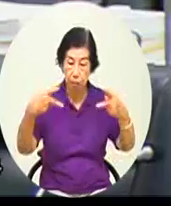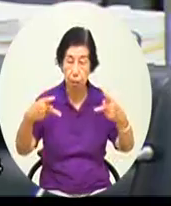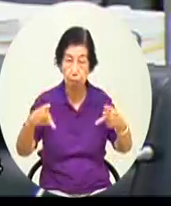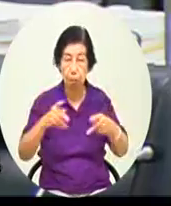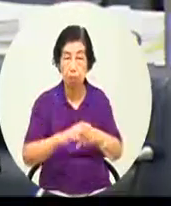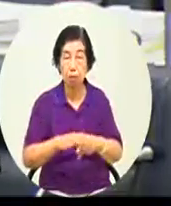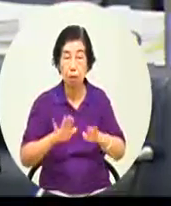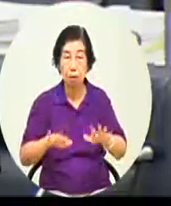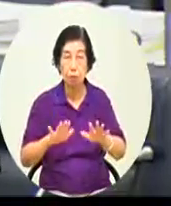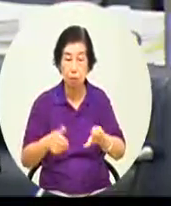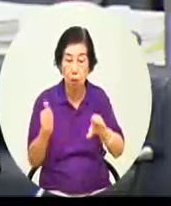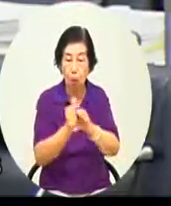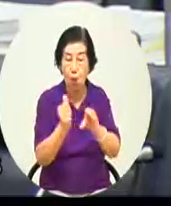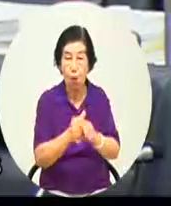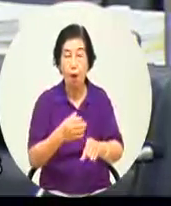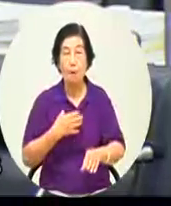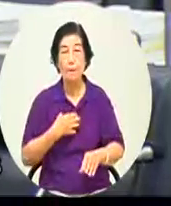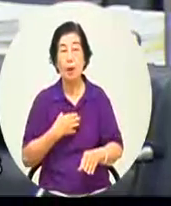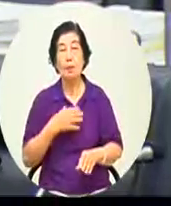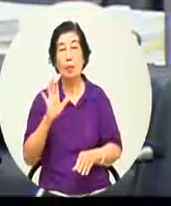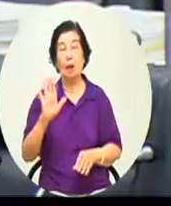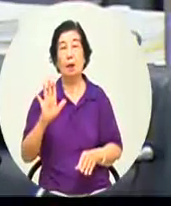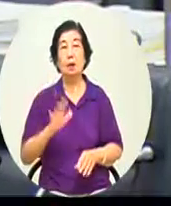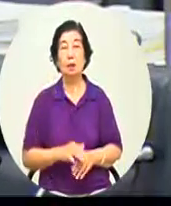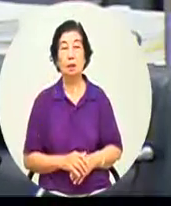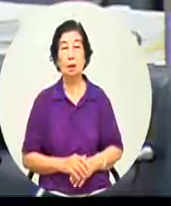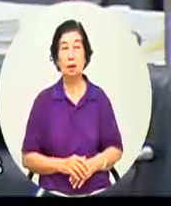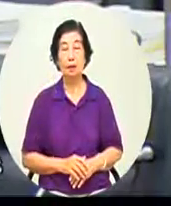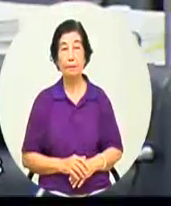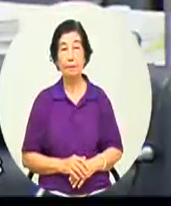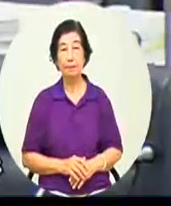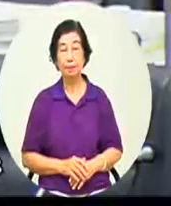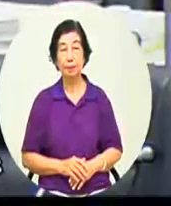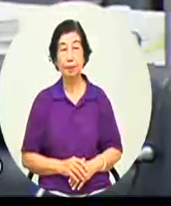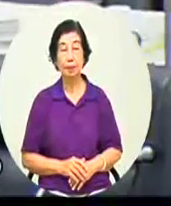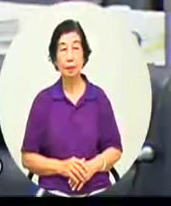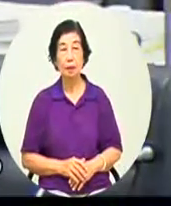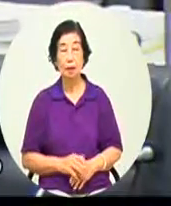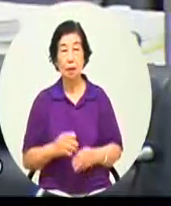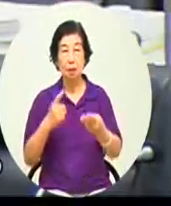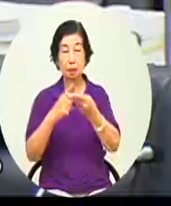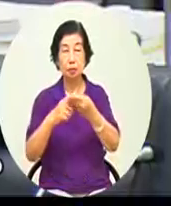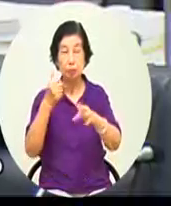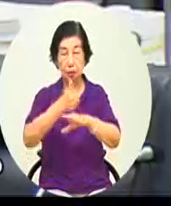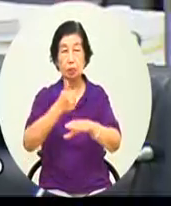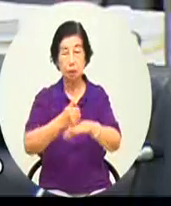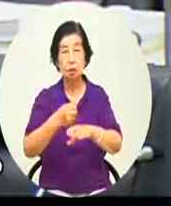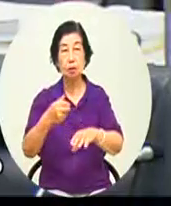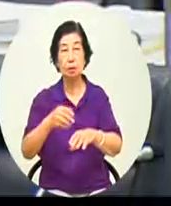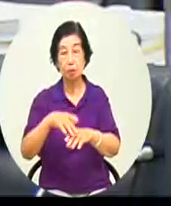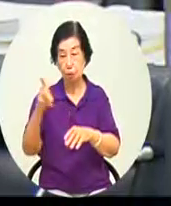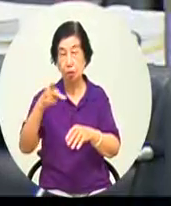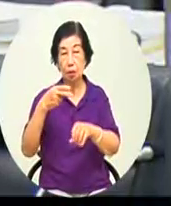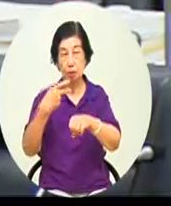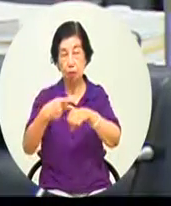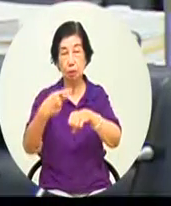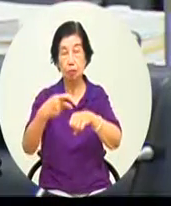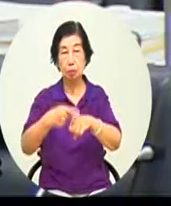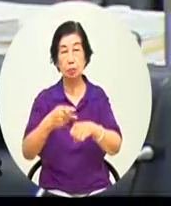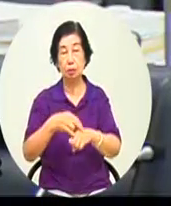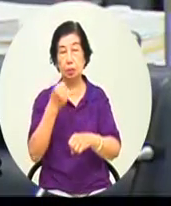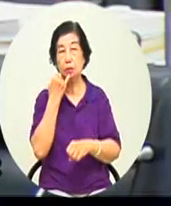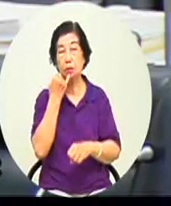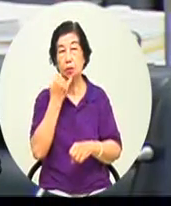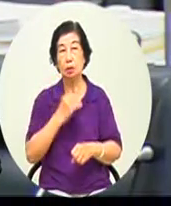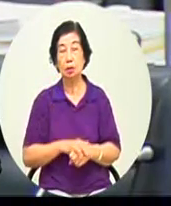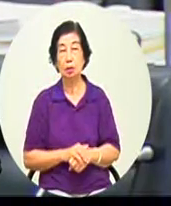怕。好，我想跟我们的主席是不是可以接一下，没关系，2分钟就够了那待会我请我